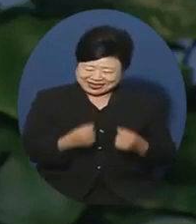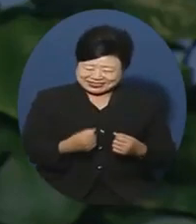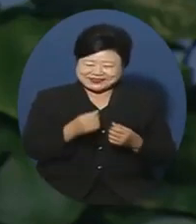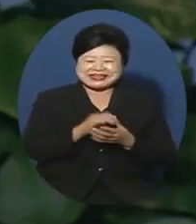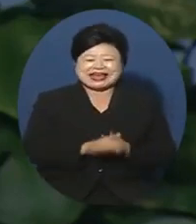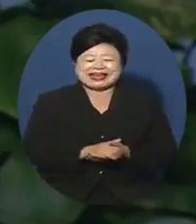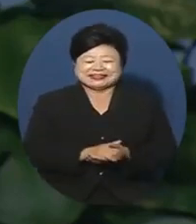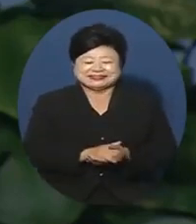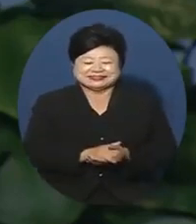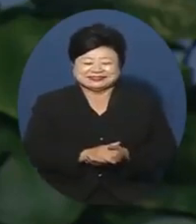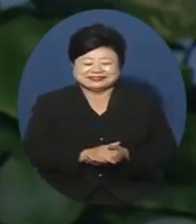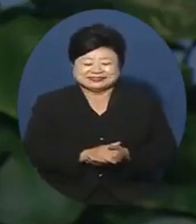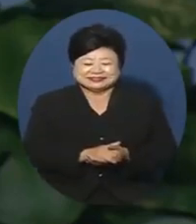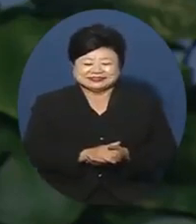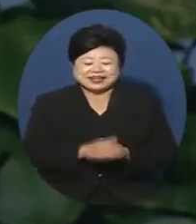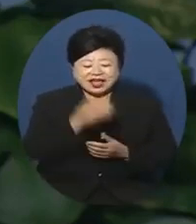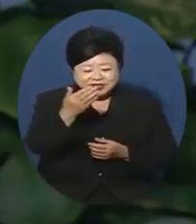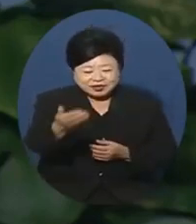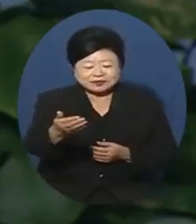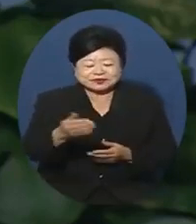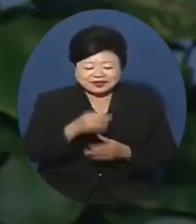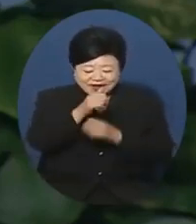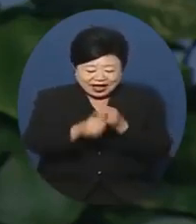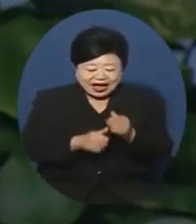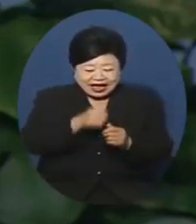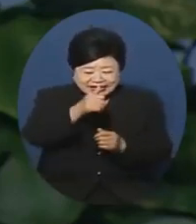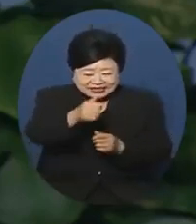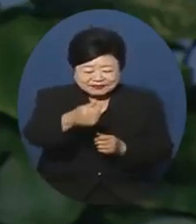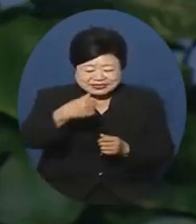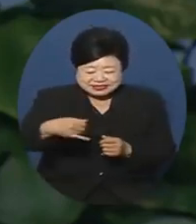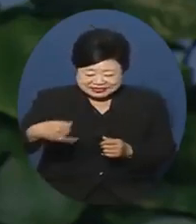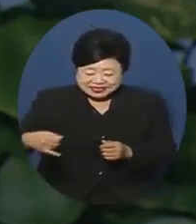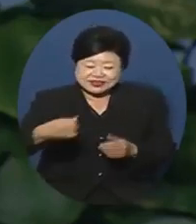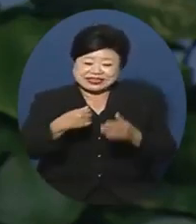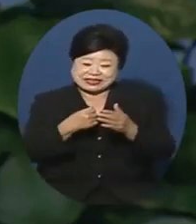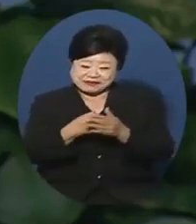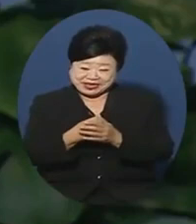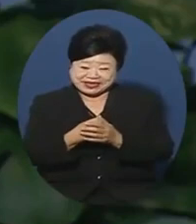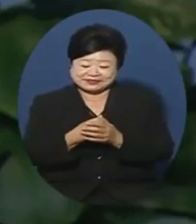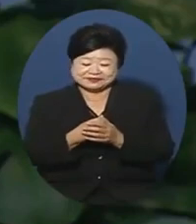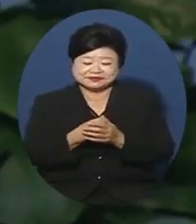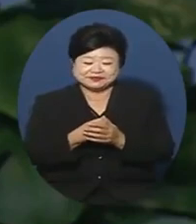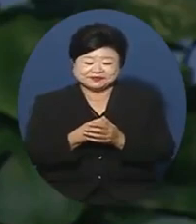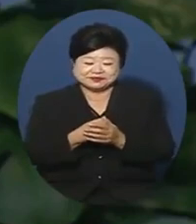계십니다. 여러분 다 하나님의 자녀예요.